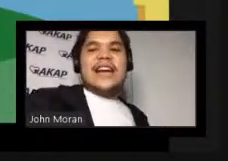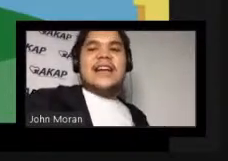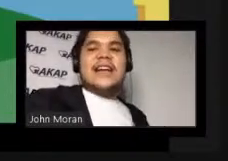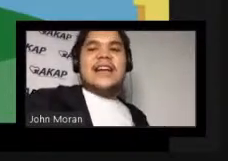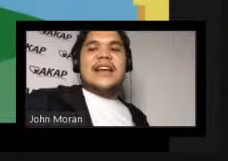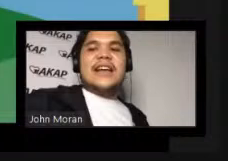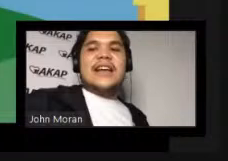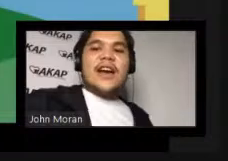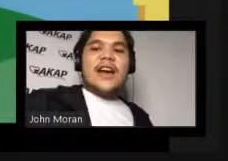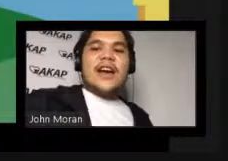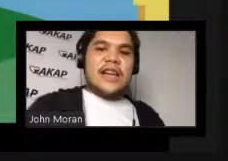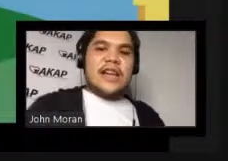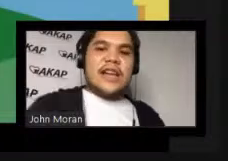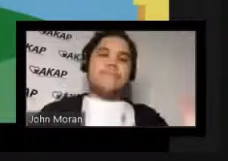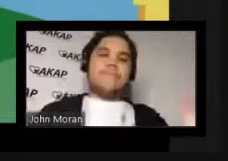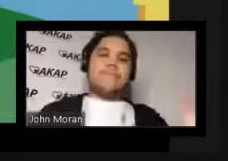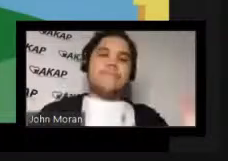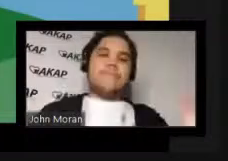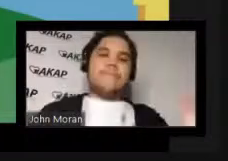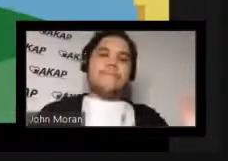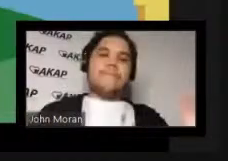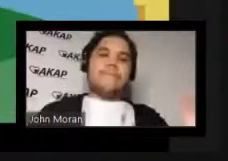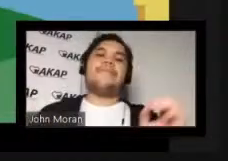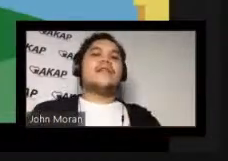nanalo. Fastest fingers na